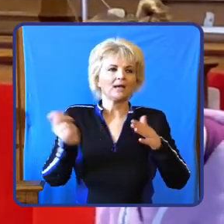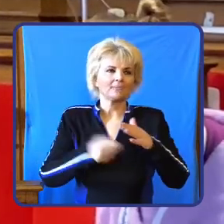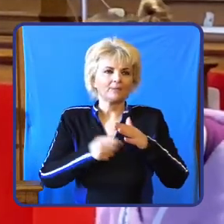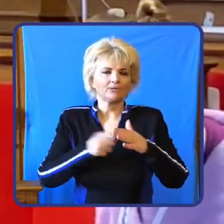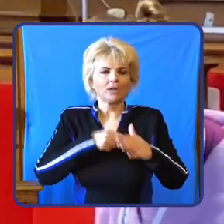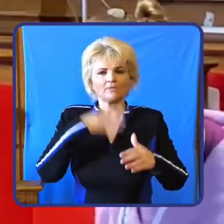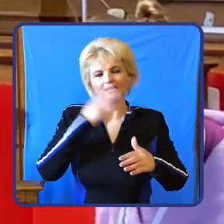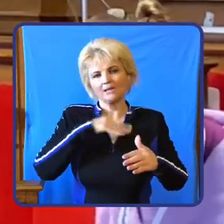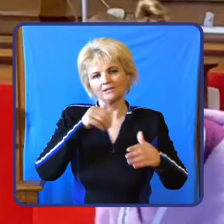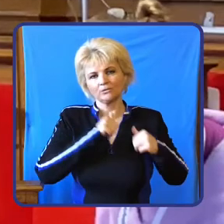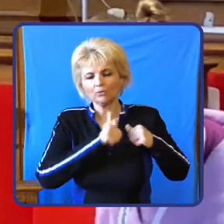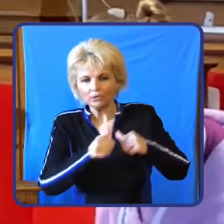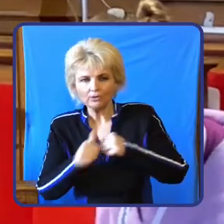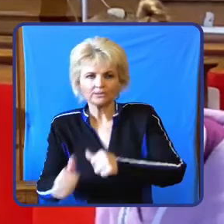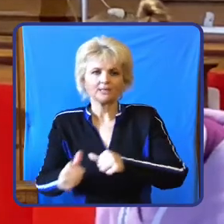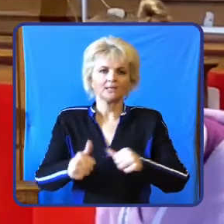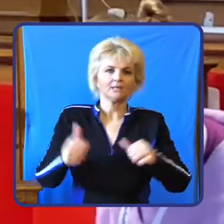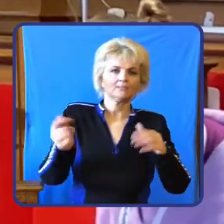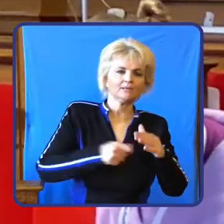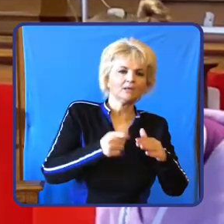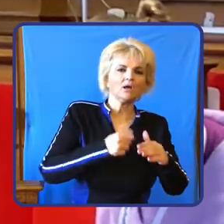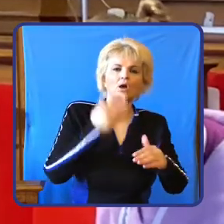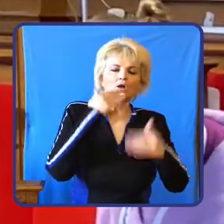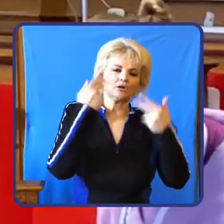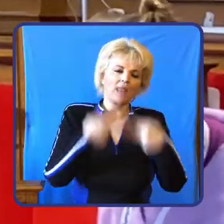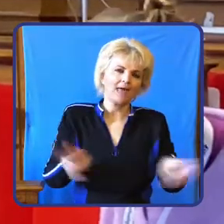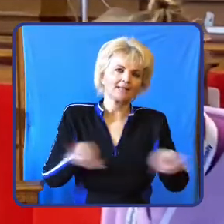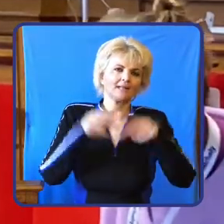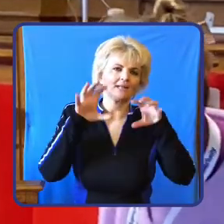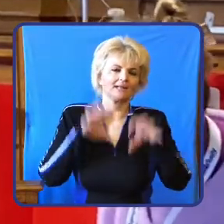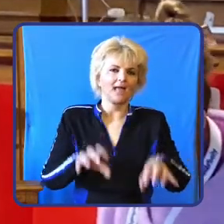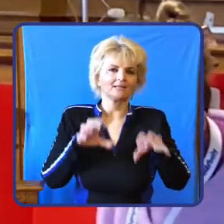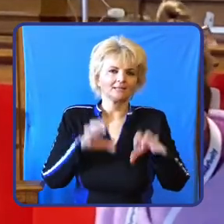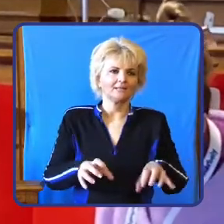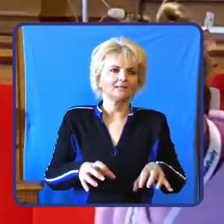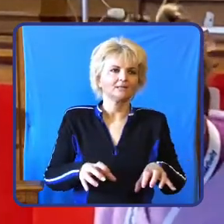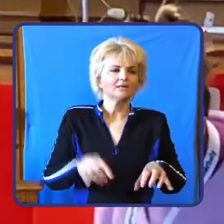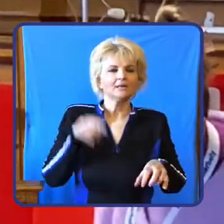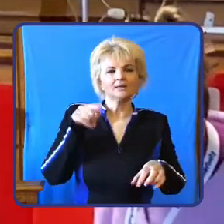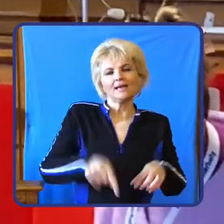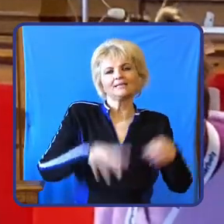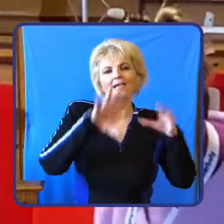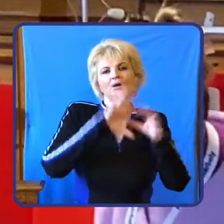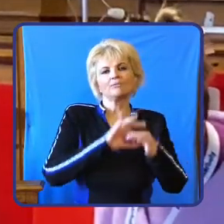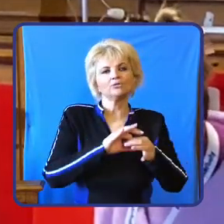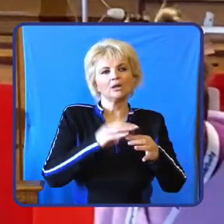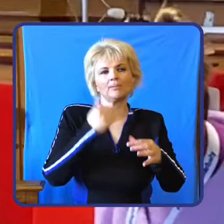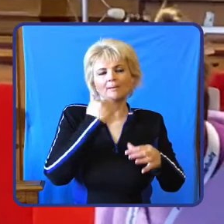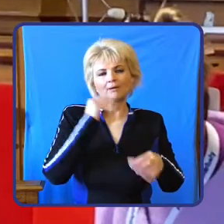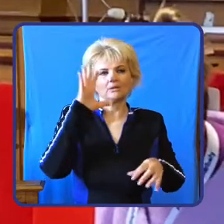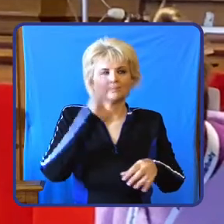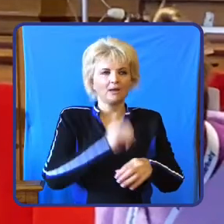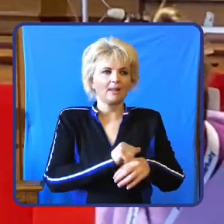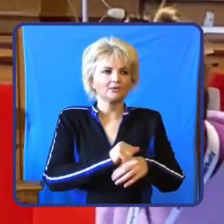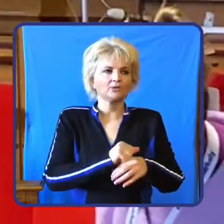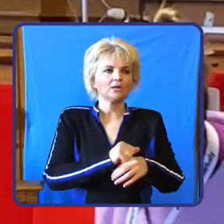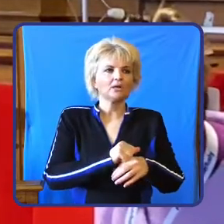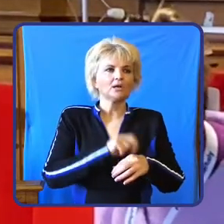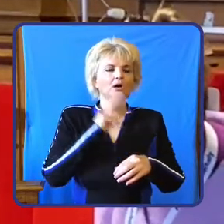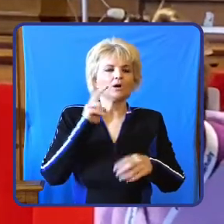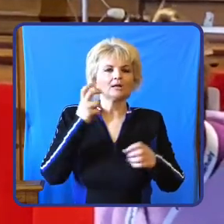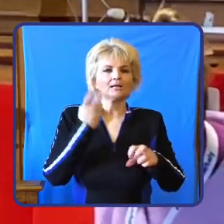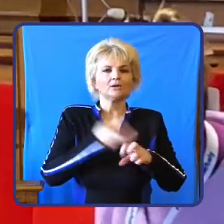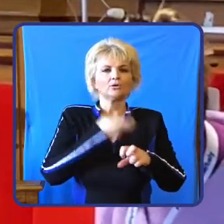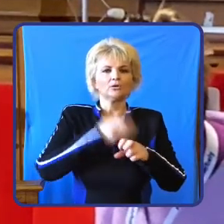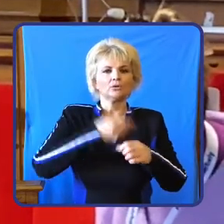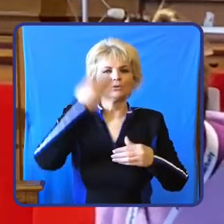Fidesz bírságolja, a Fidesz el akarja lehetetleníteni. Most ezzel kapcsolatban én akkor megteszem a reagálásomat. Nyilvánvaló, hogy aki a kőfalon túlra ki